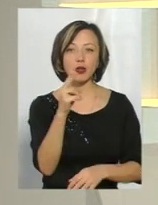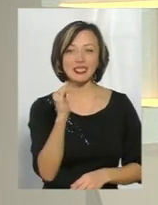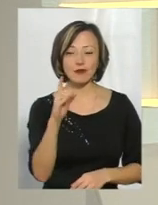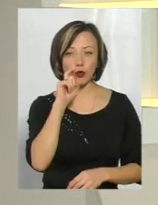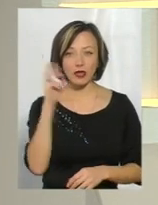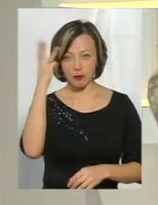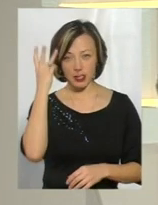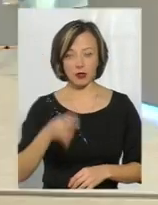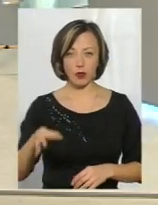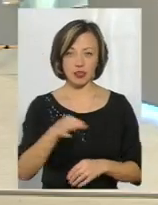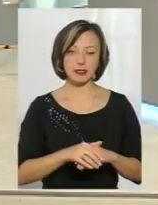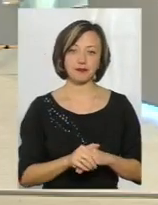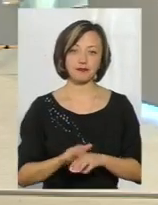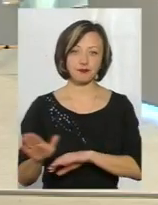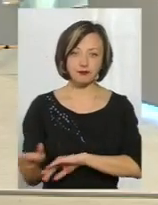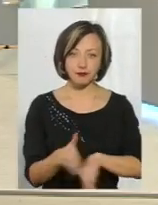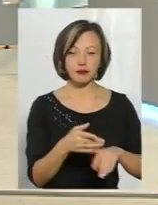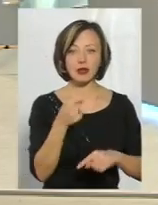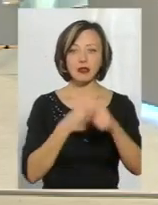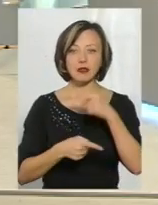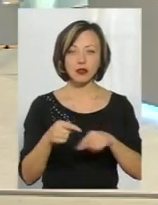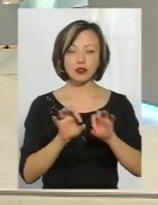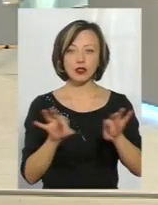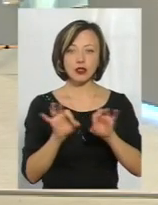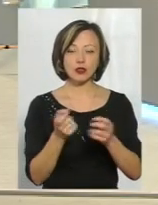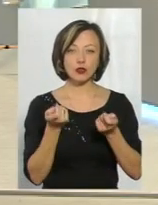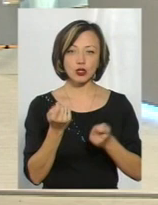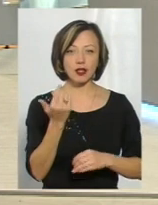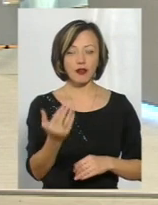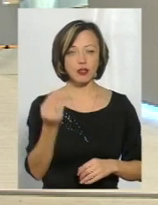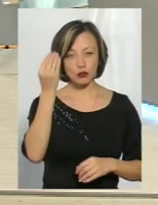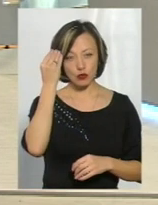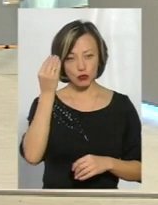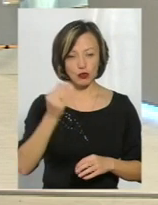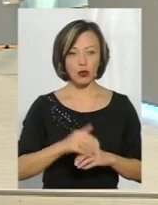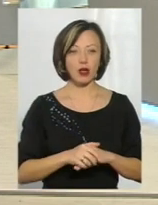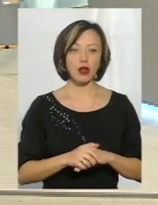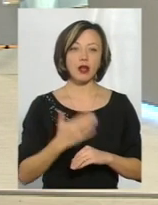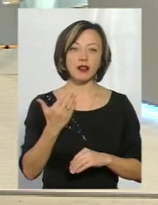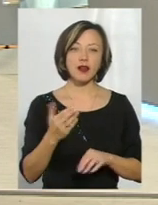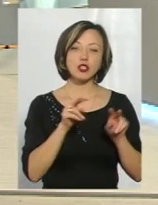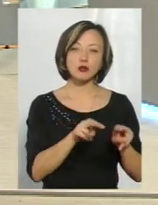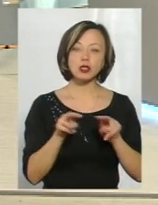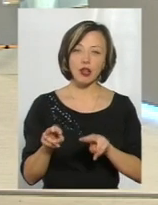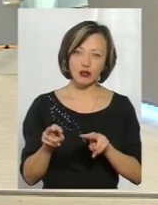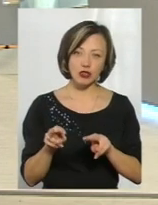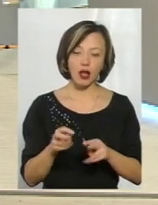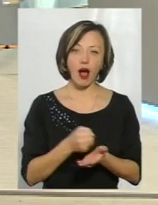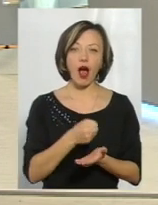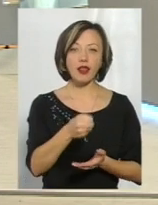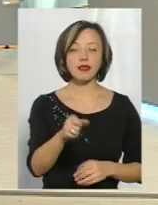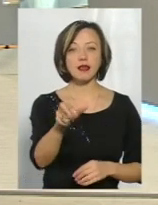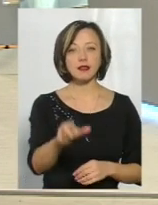області. Пане Олеже, повертаючись до, власне, сказаного трошки, от на ваше переконання, на вашу думку, на ваше спостереження,